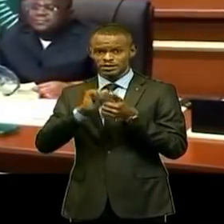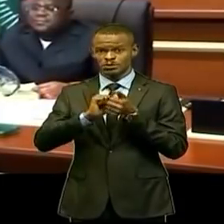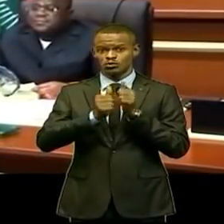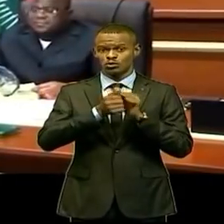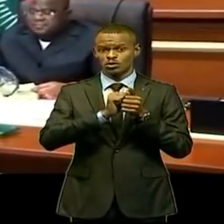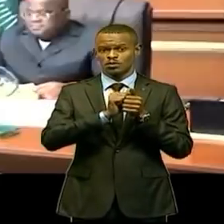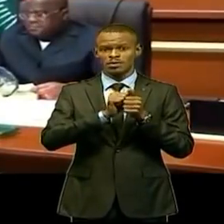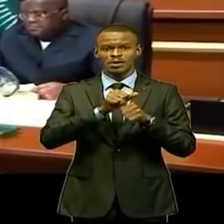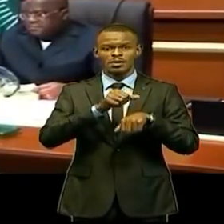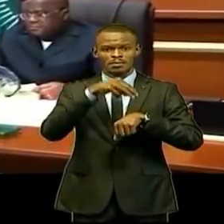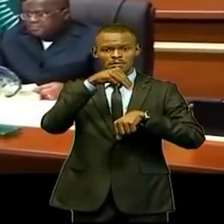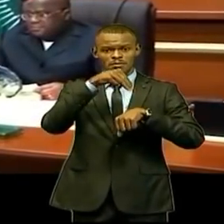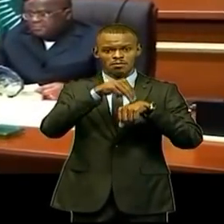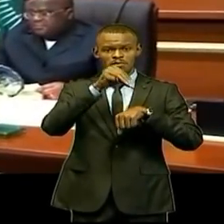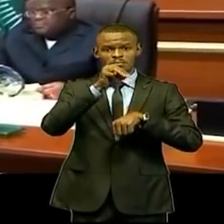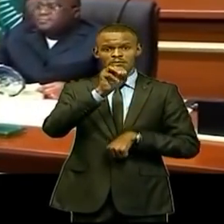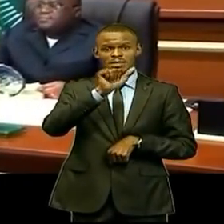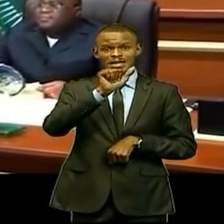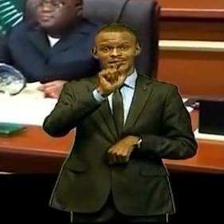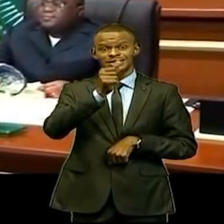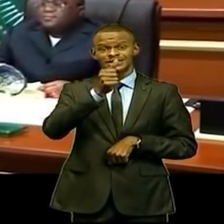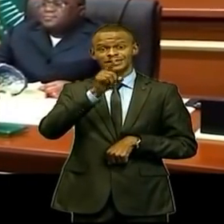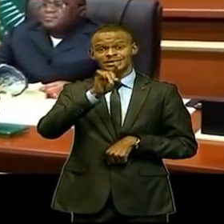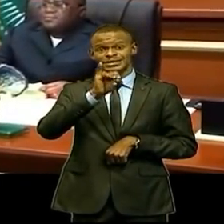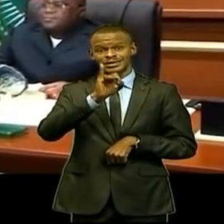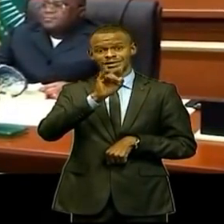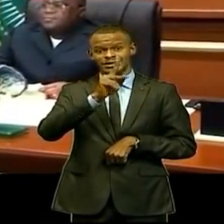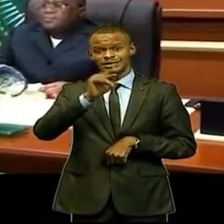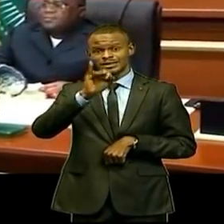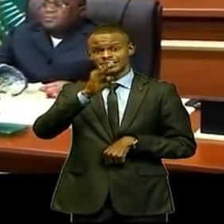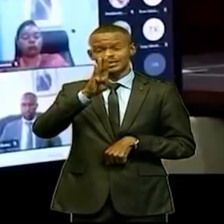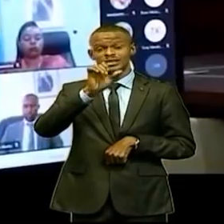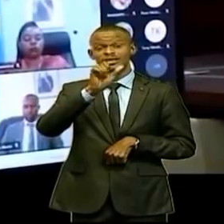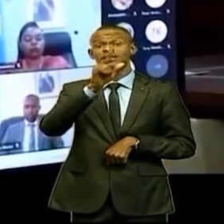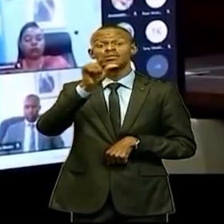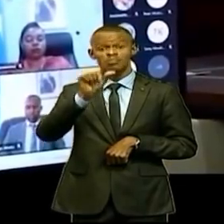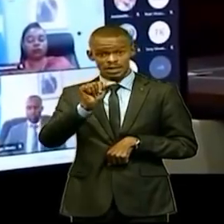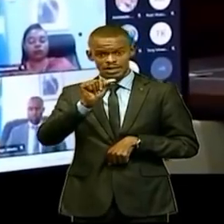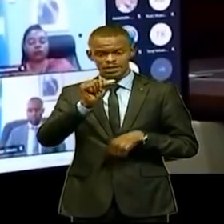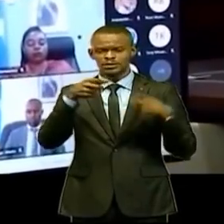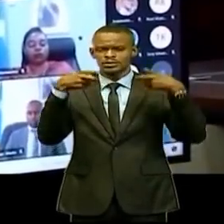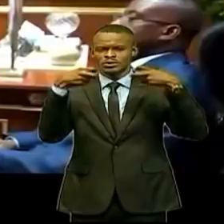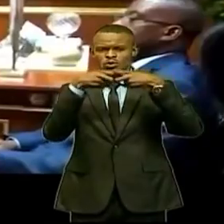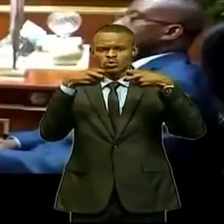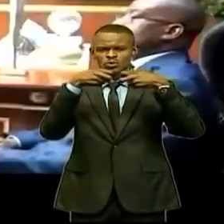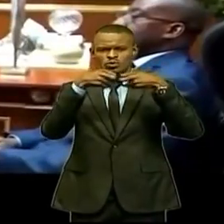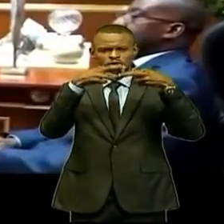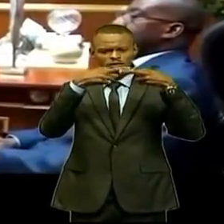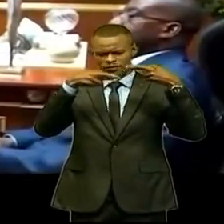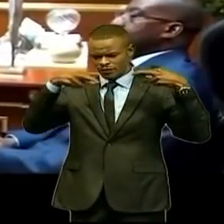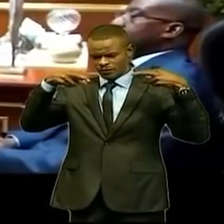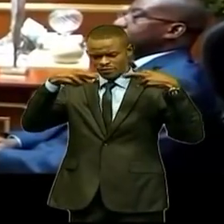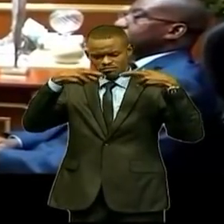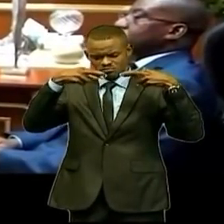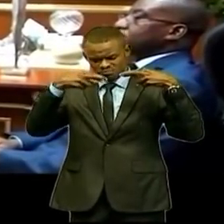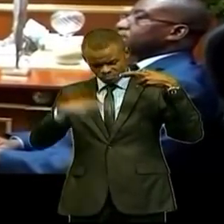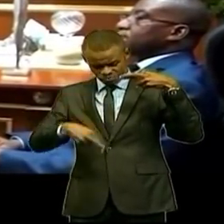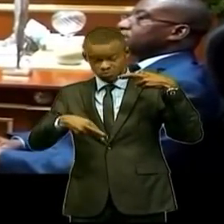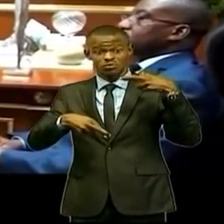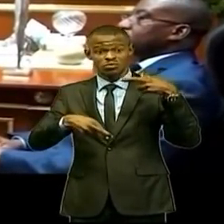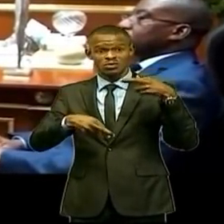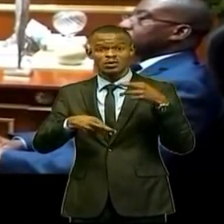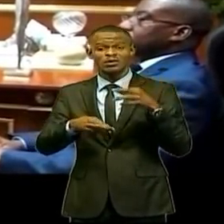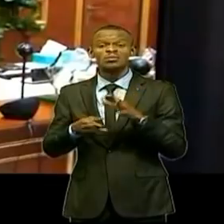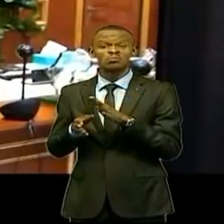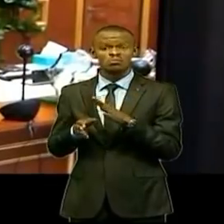haute tension qui a entraîné la mort par électrocution d'une vingtaine de nos compatriotes, sans oublier la